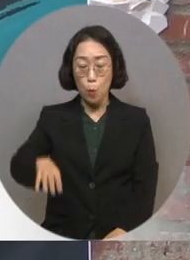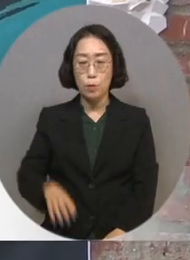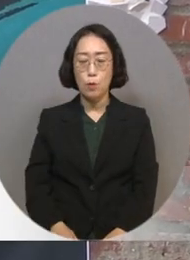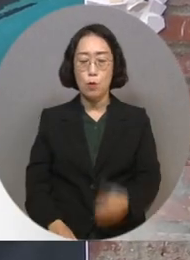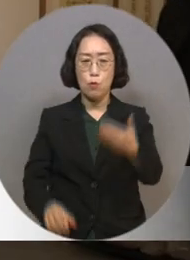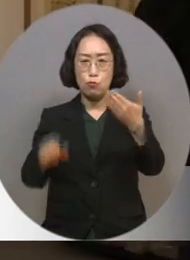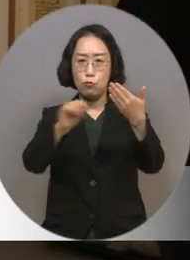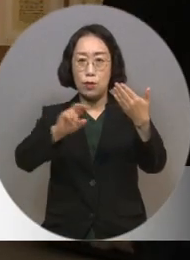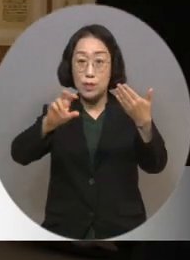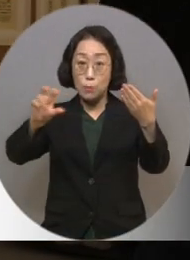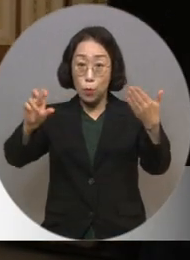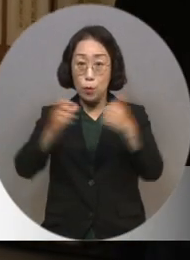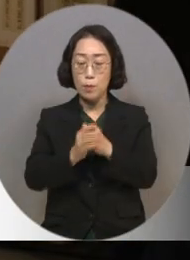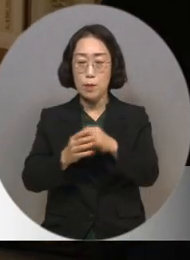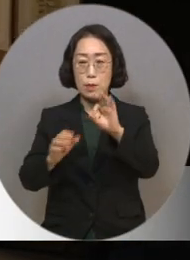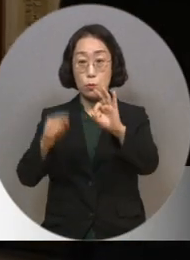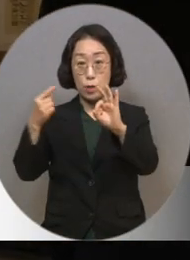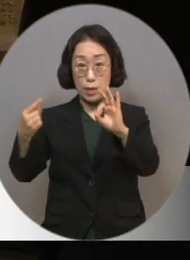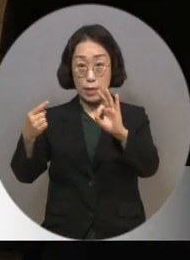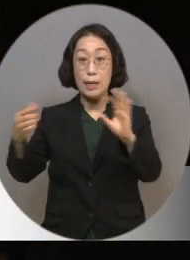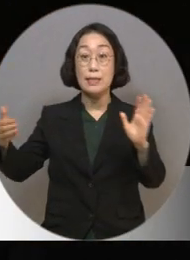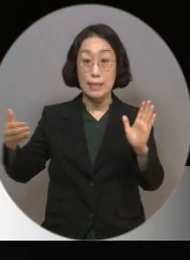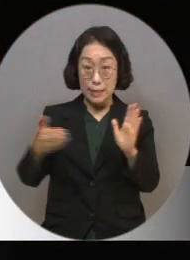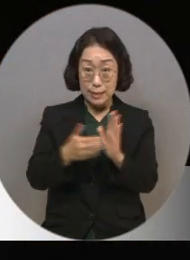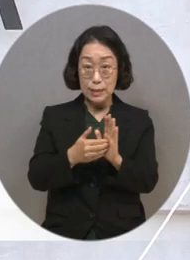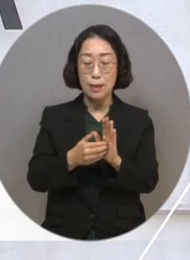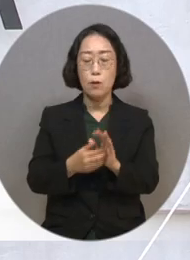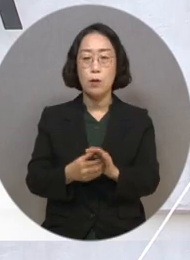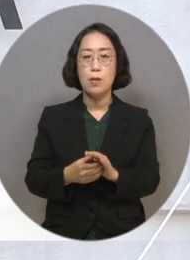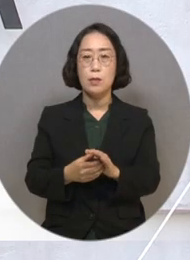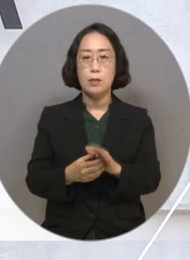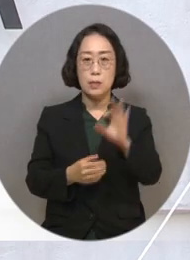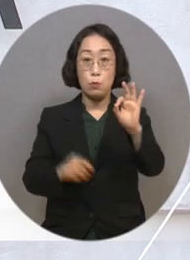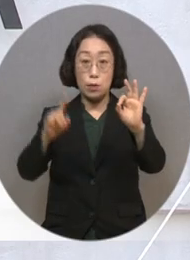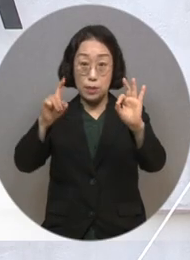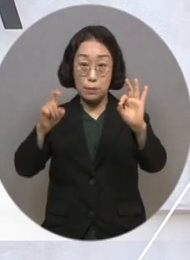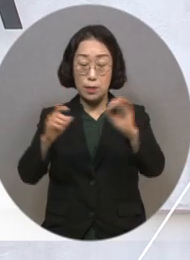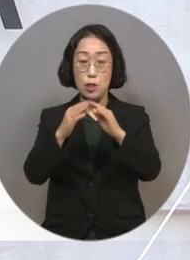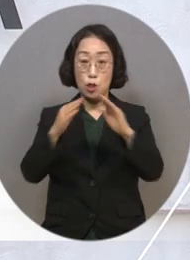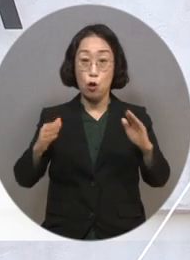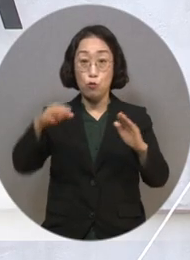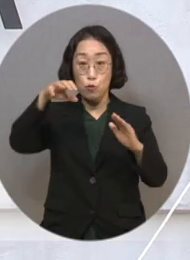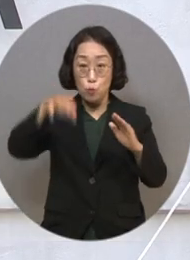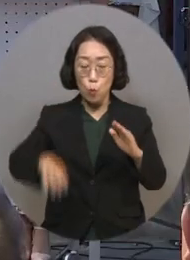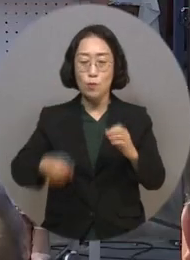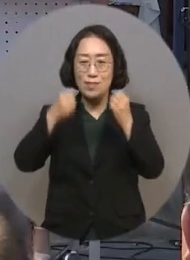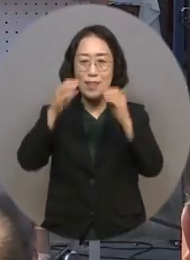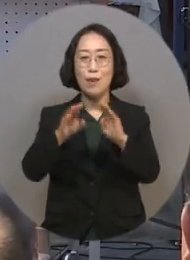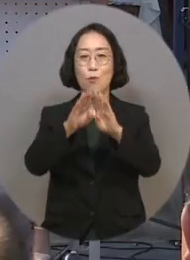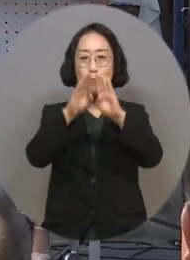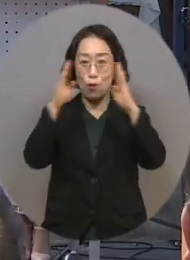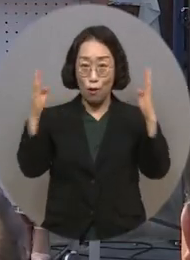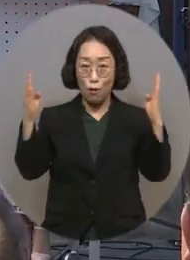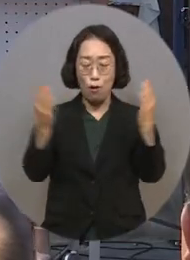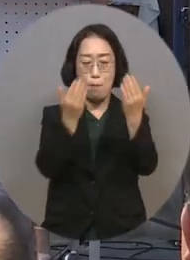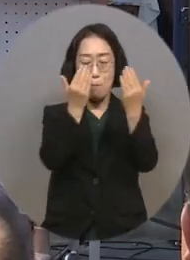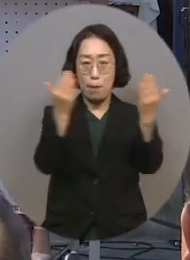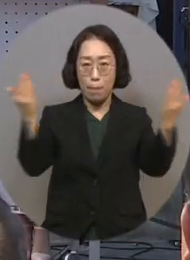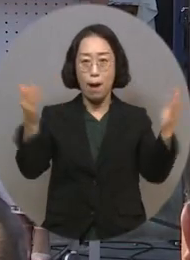9월 25일부터 10월 1일까지 전시를 마치고 지난 11일 전주현대미술관에서 개막식을 열고 전시를